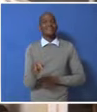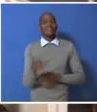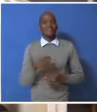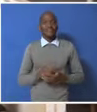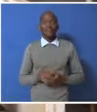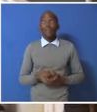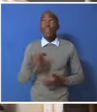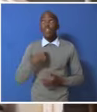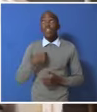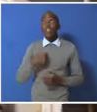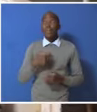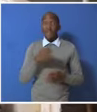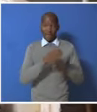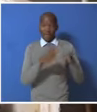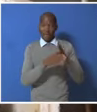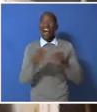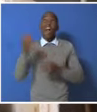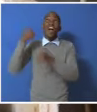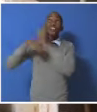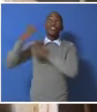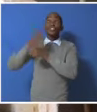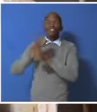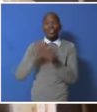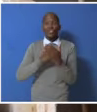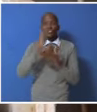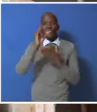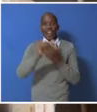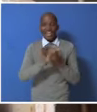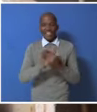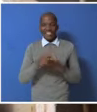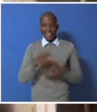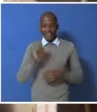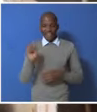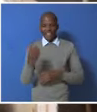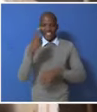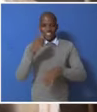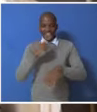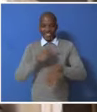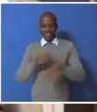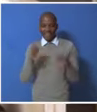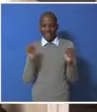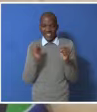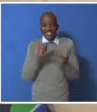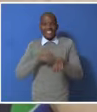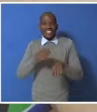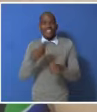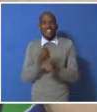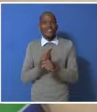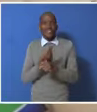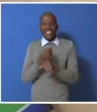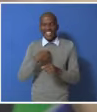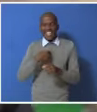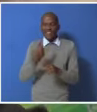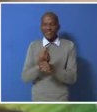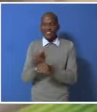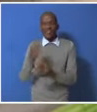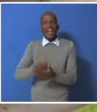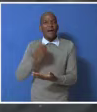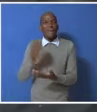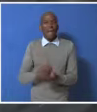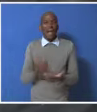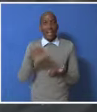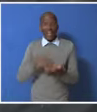last year ka bo July so this will be my first winter ke ntse ke na le yone tsamaya ke dirisa mo go apeng mme